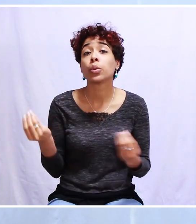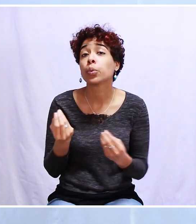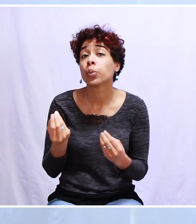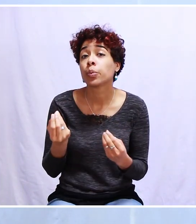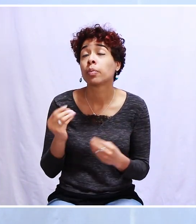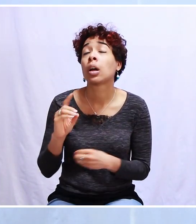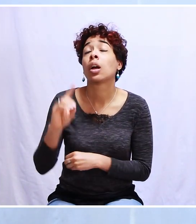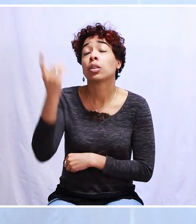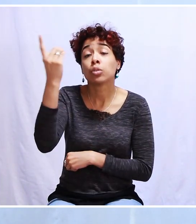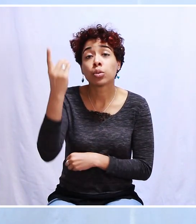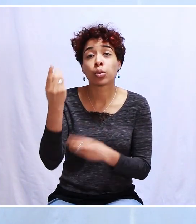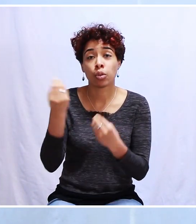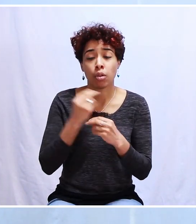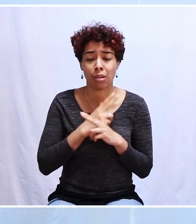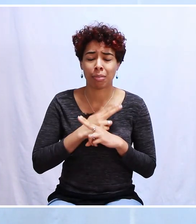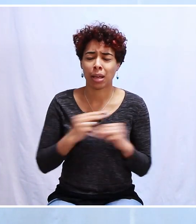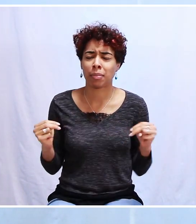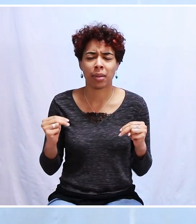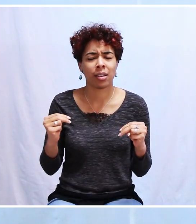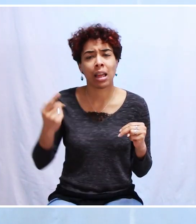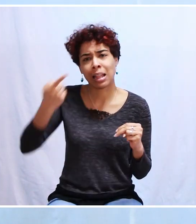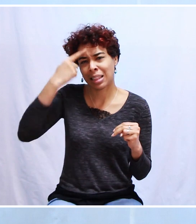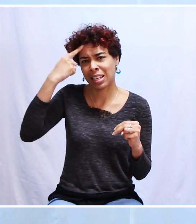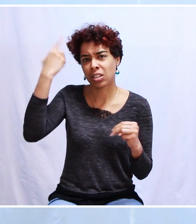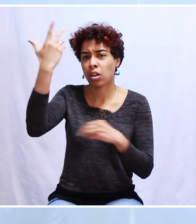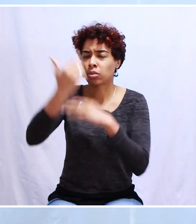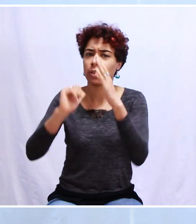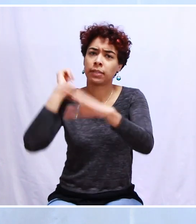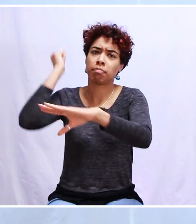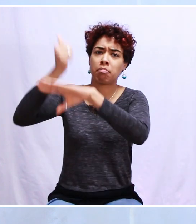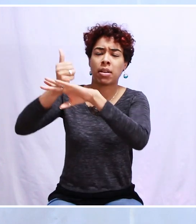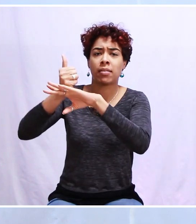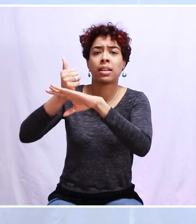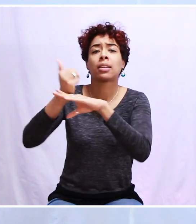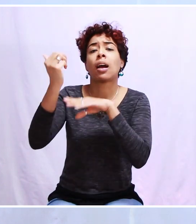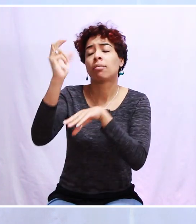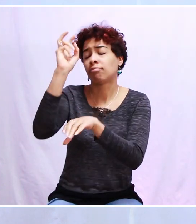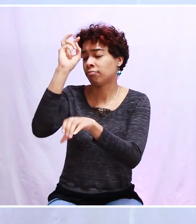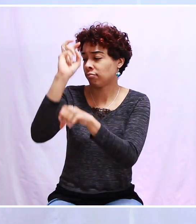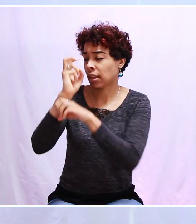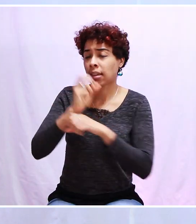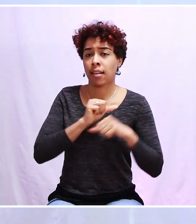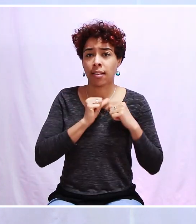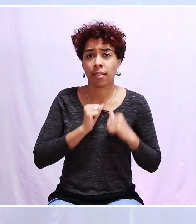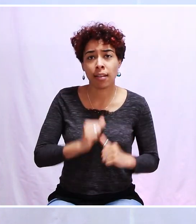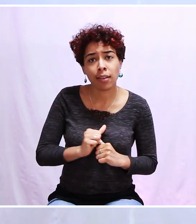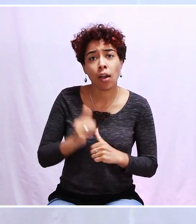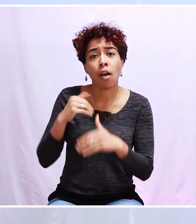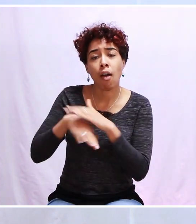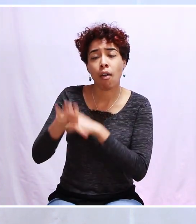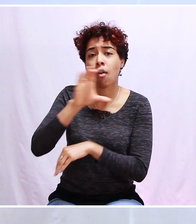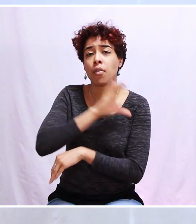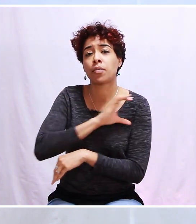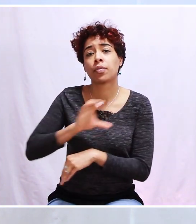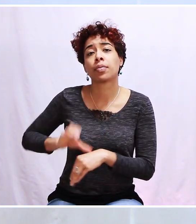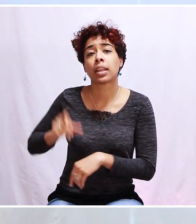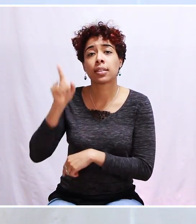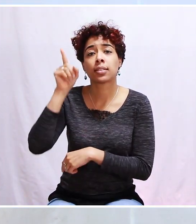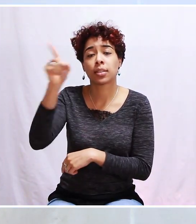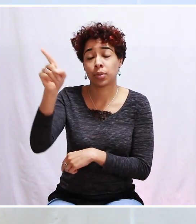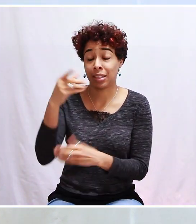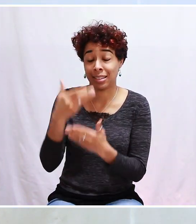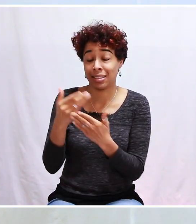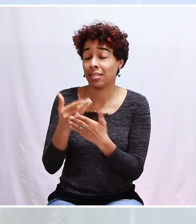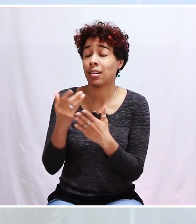de Dieu qui surpasse toute intelligence garde nos cœurs et nos pensées en Jésus-Christ et que c'est là que Dieu déverse